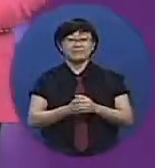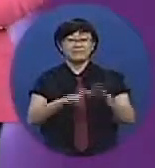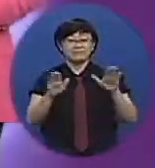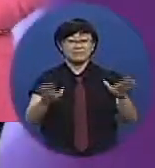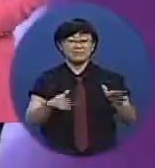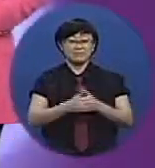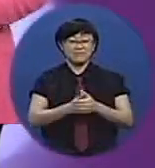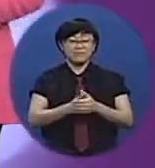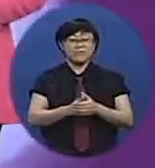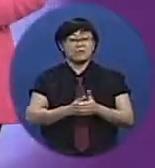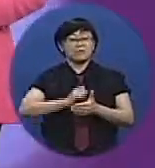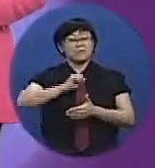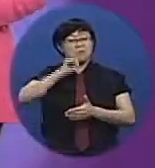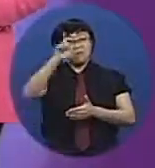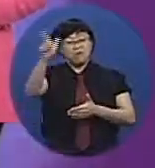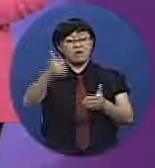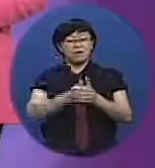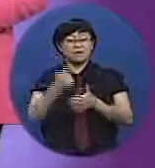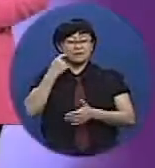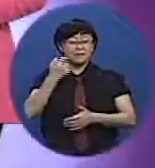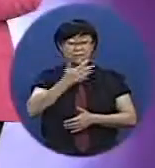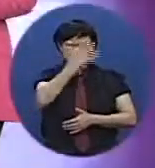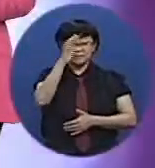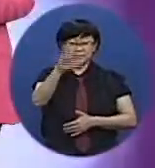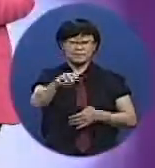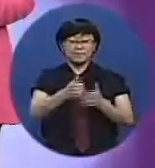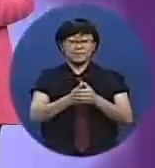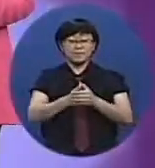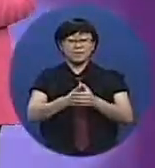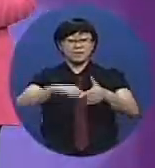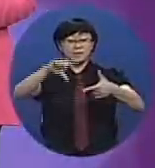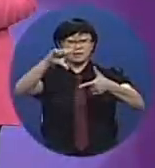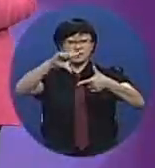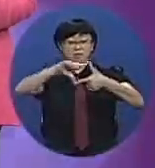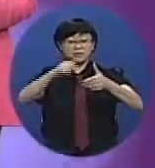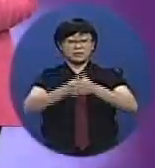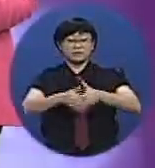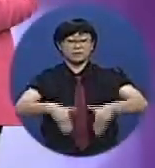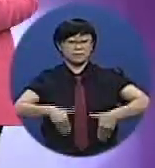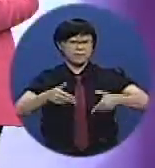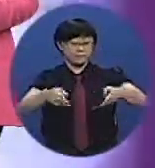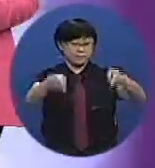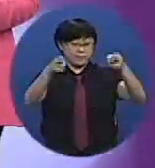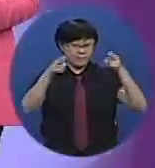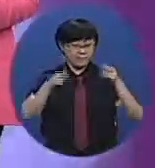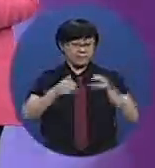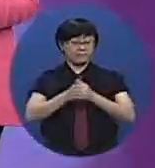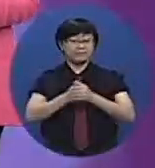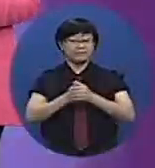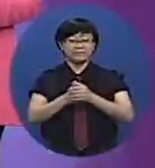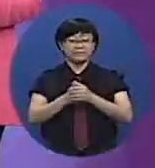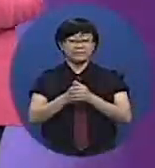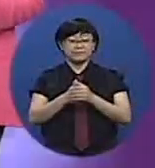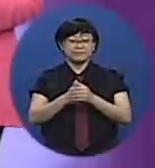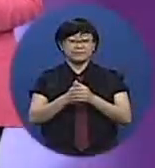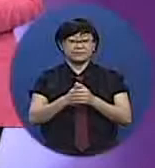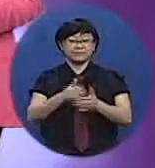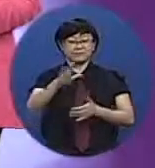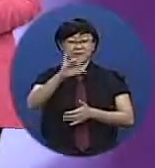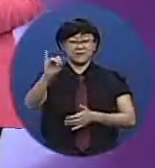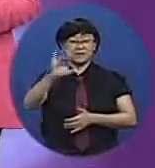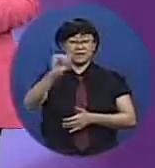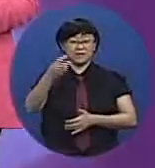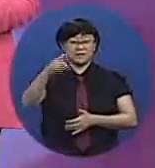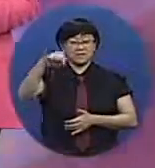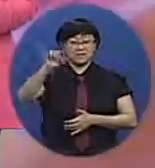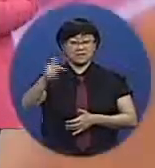오늘은 아주 멀리 아름다운 곳이죠. 네. 경남 남해로 가봅니다. 이